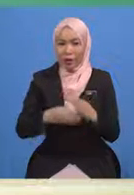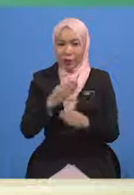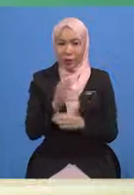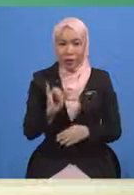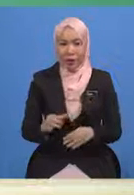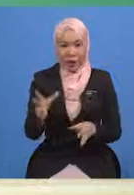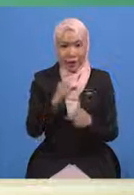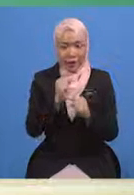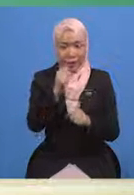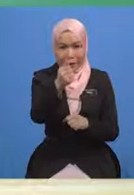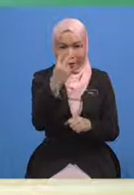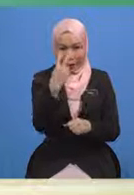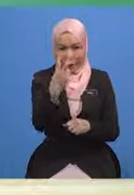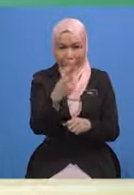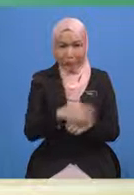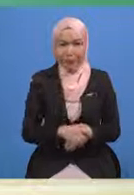lihat?